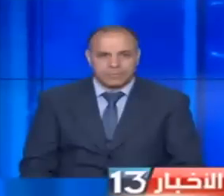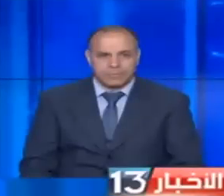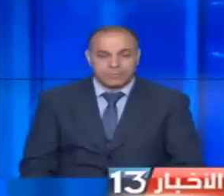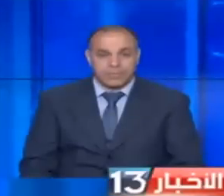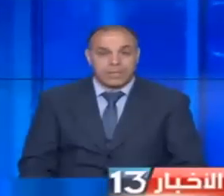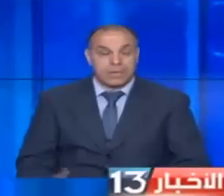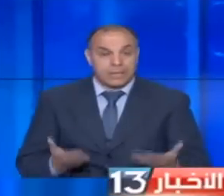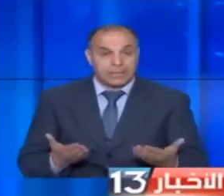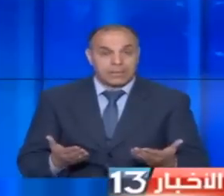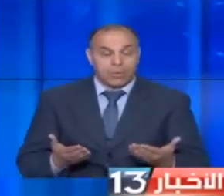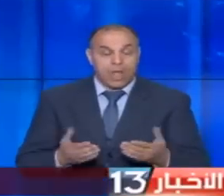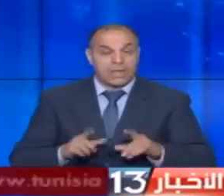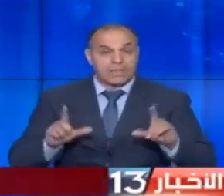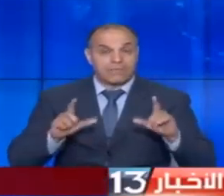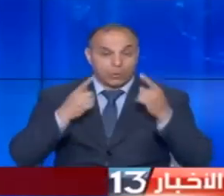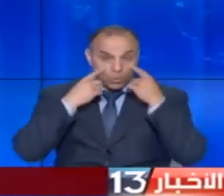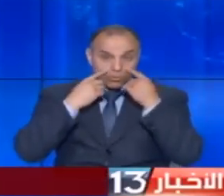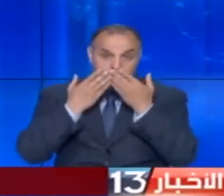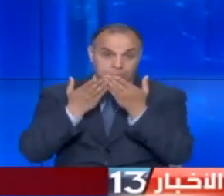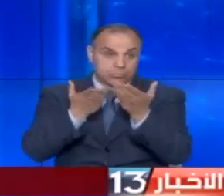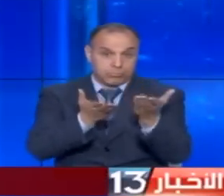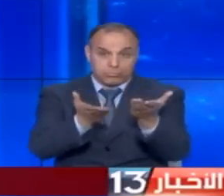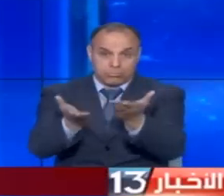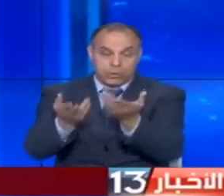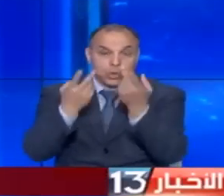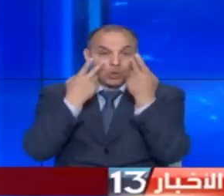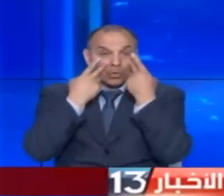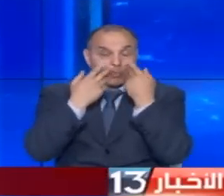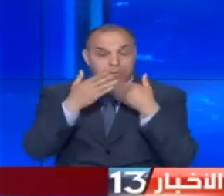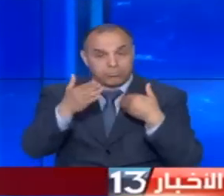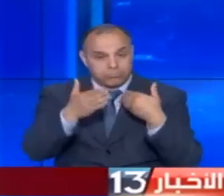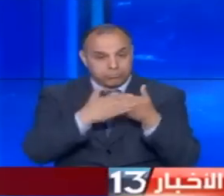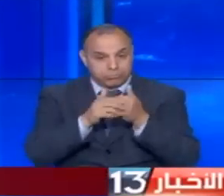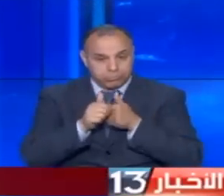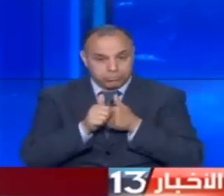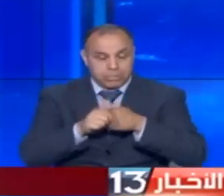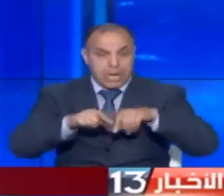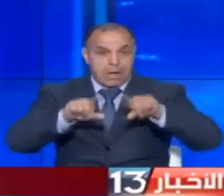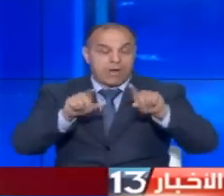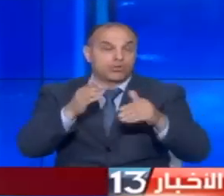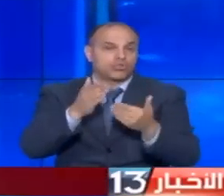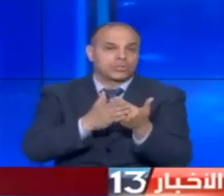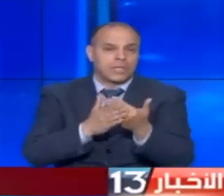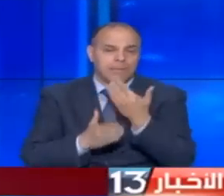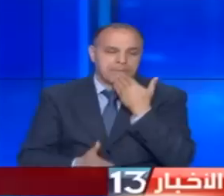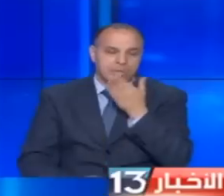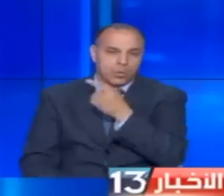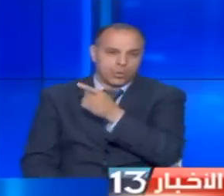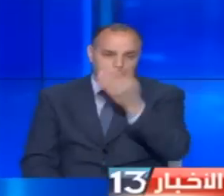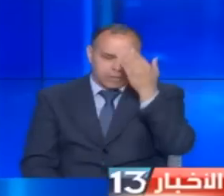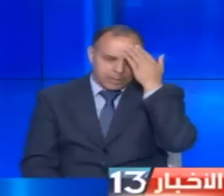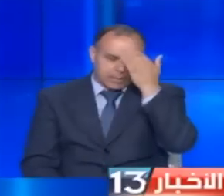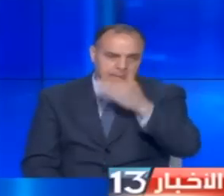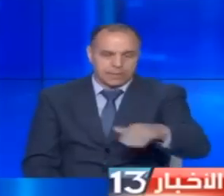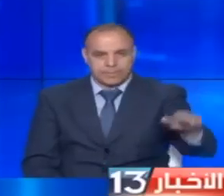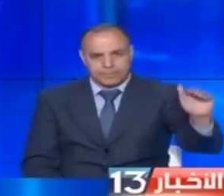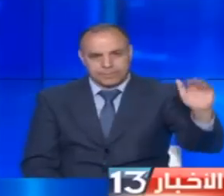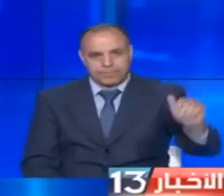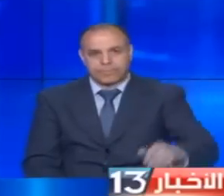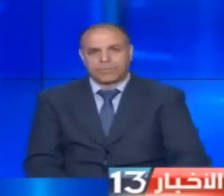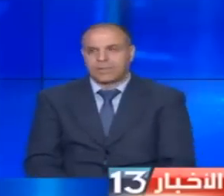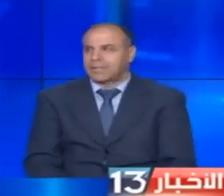ضربه الت فازت التونسيه على بكم مشاهدينا حتى تتابع مستجد لكم على خير